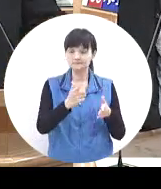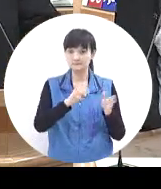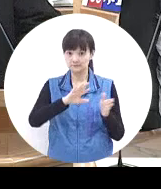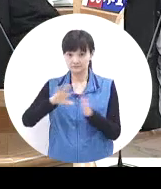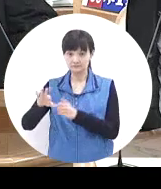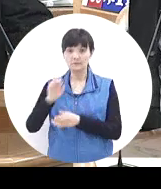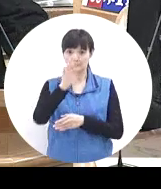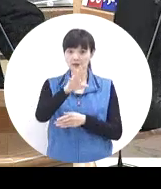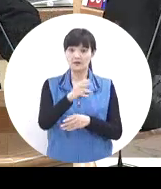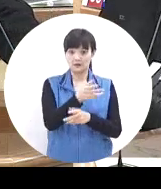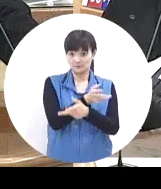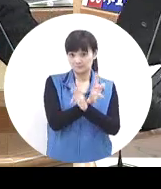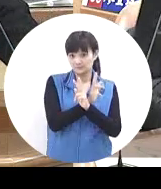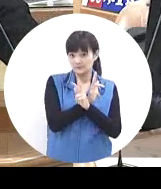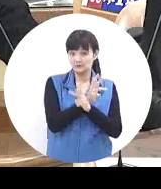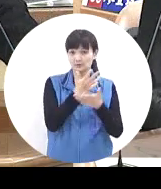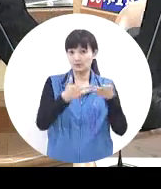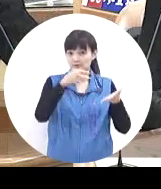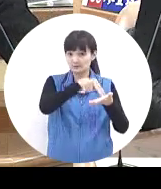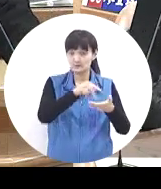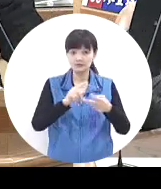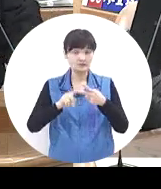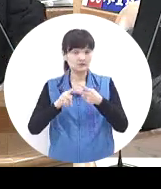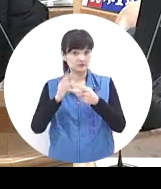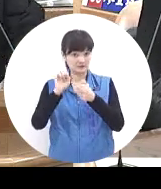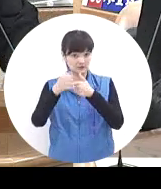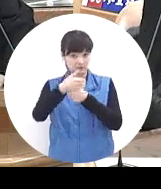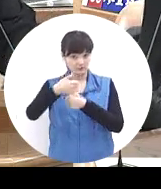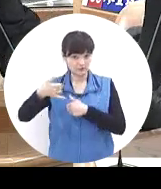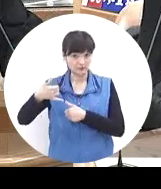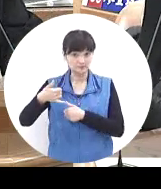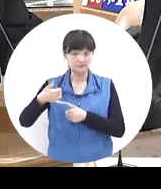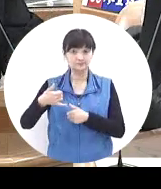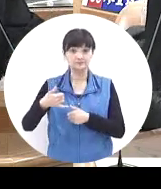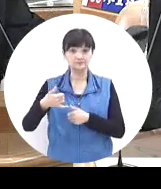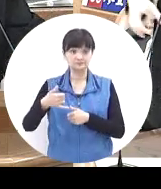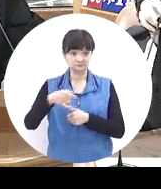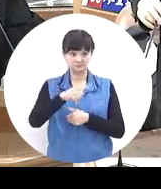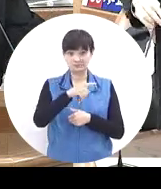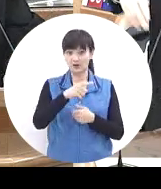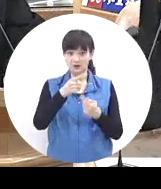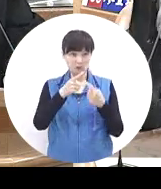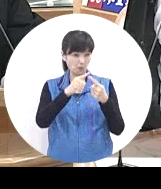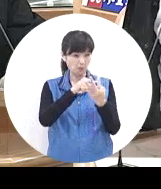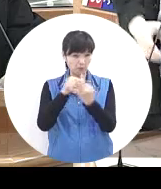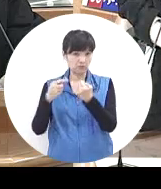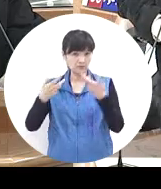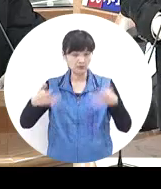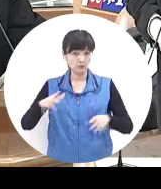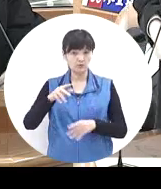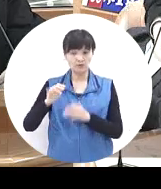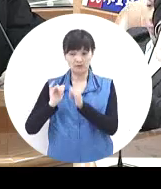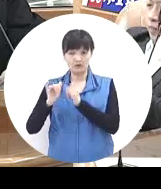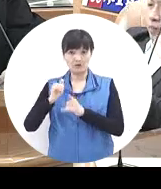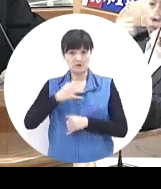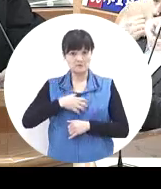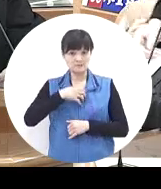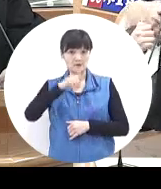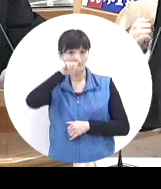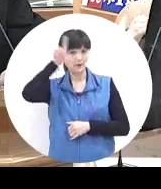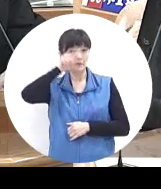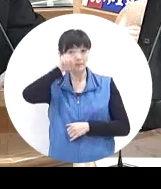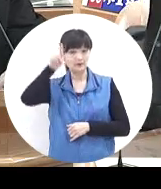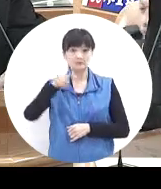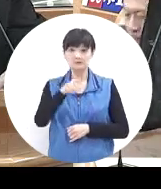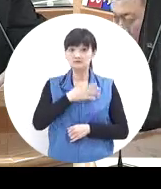板桥的网站，包括议员，我相信也不止只有我接受这样澄清。其实我讲真假，你专业水利局